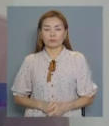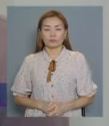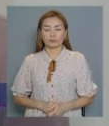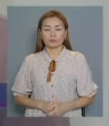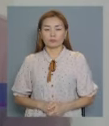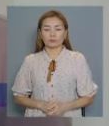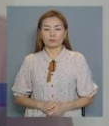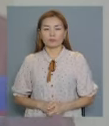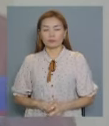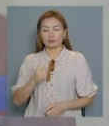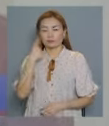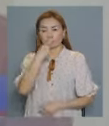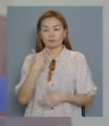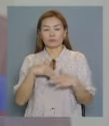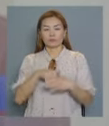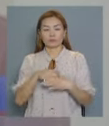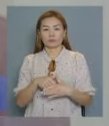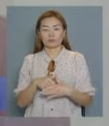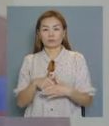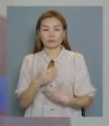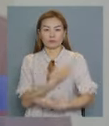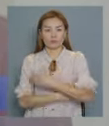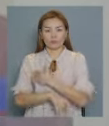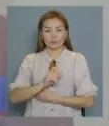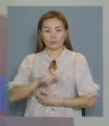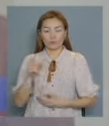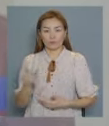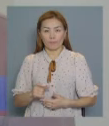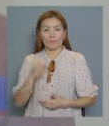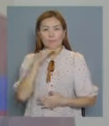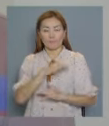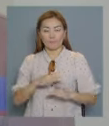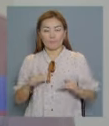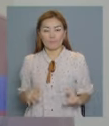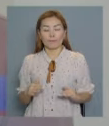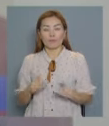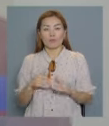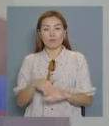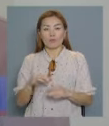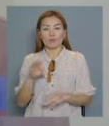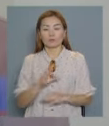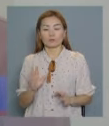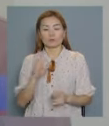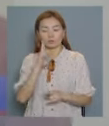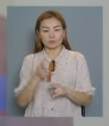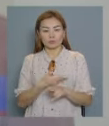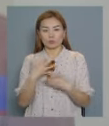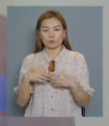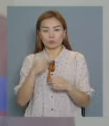лица, получающие пособие по многодетности, социального пособия по случаю потери